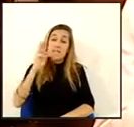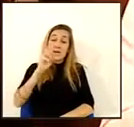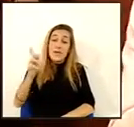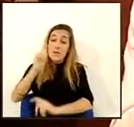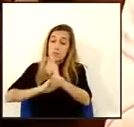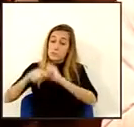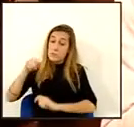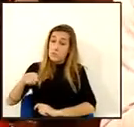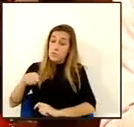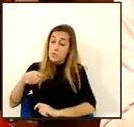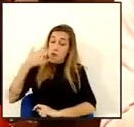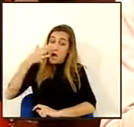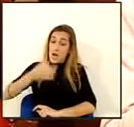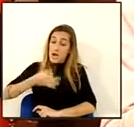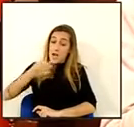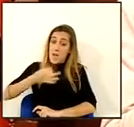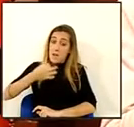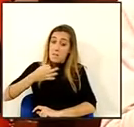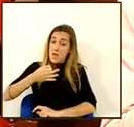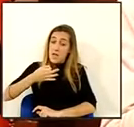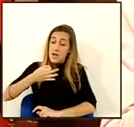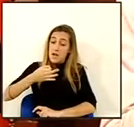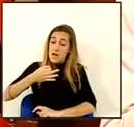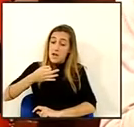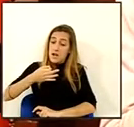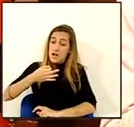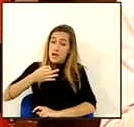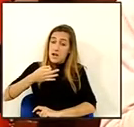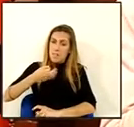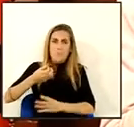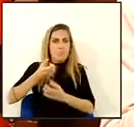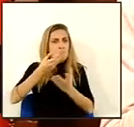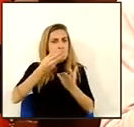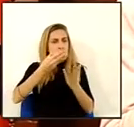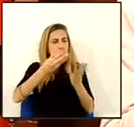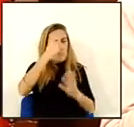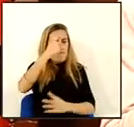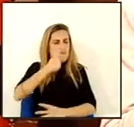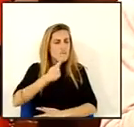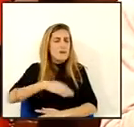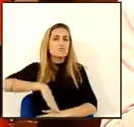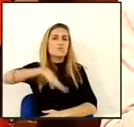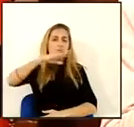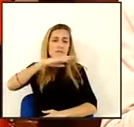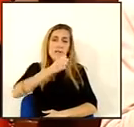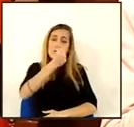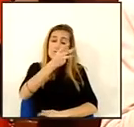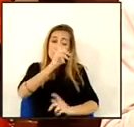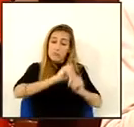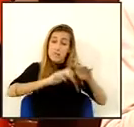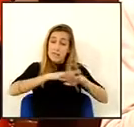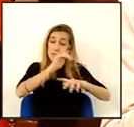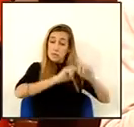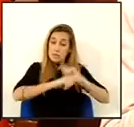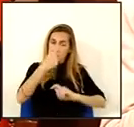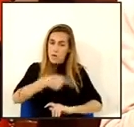té realment força quantitat de gent i realment teixit associatiu, doncs